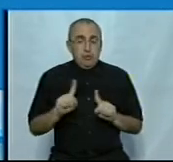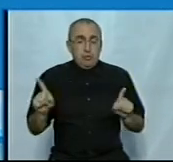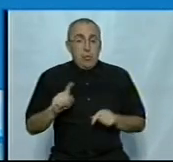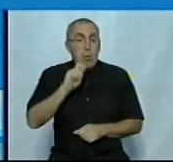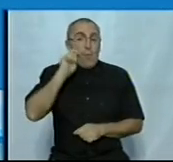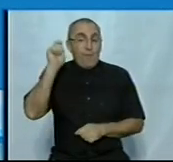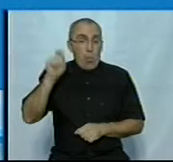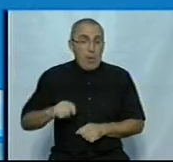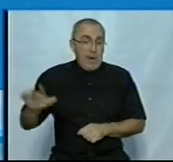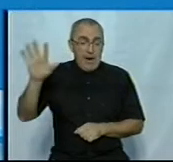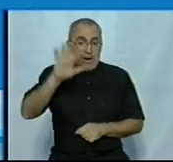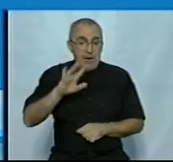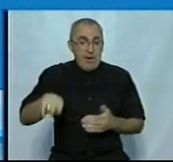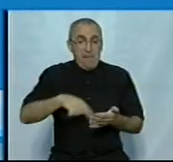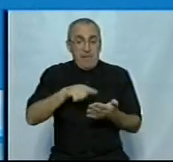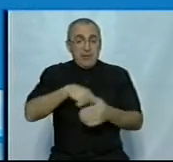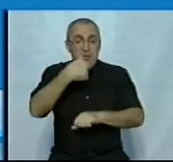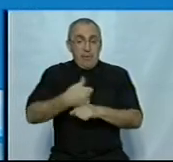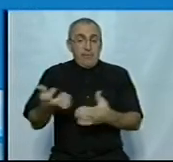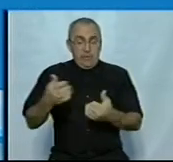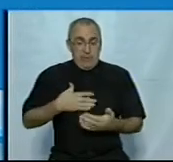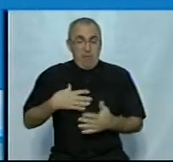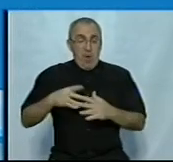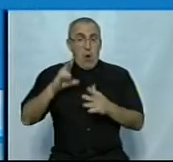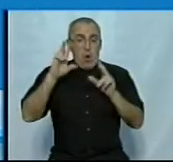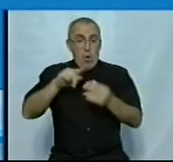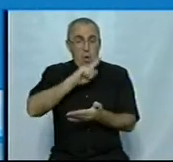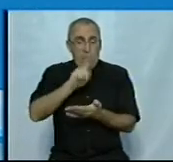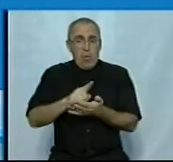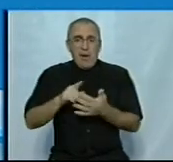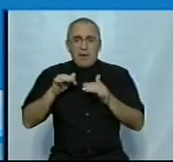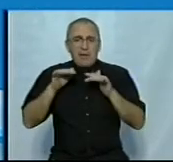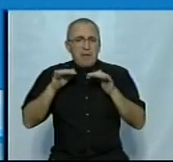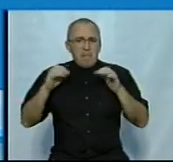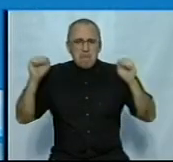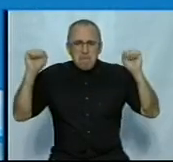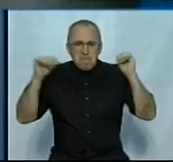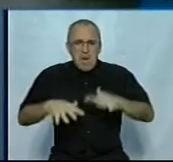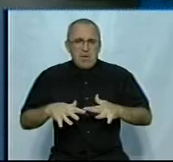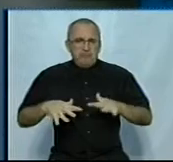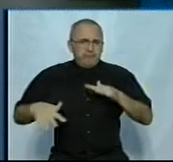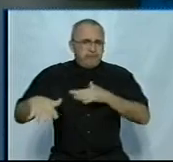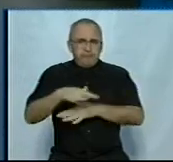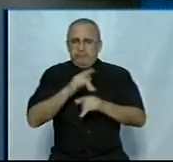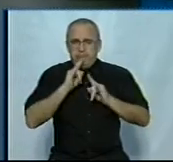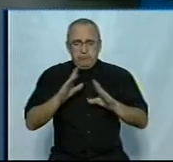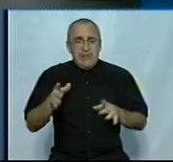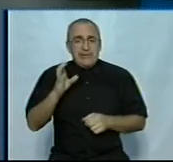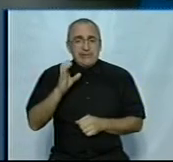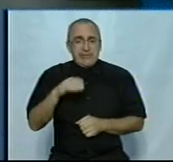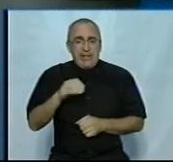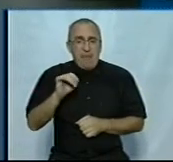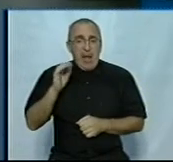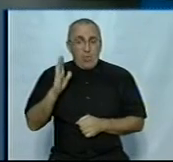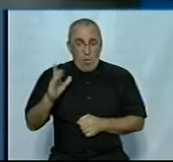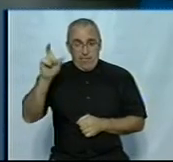в Україні, вірніше, міські голови взяли на себе зобов'язання не проводити масових заходів. Сказали так, Степанов сказав на